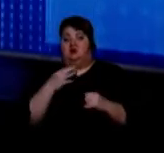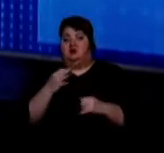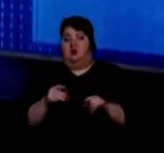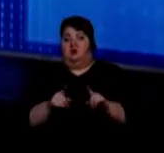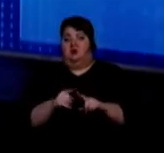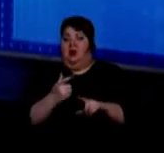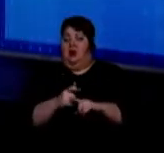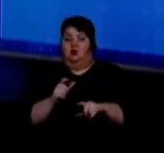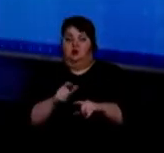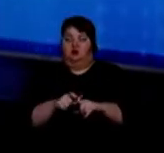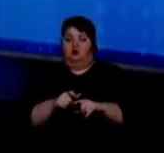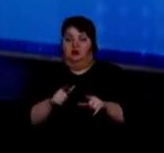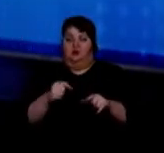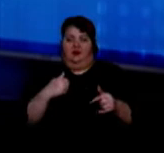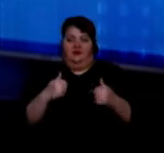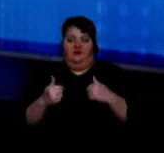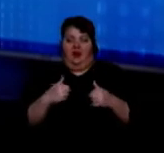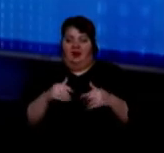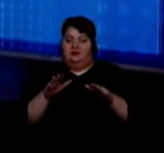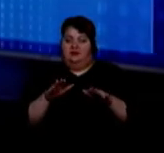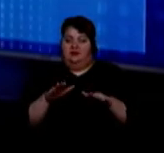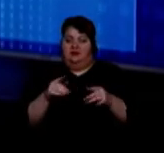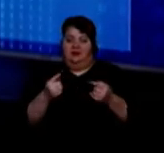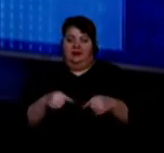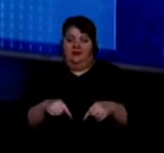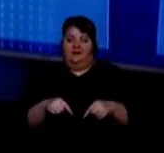вони дуже вразливі, і вони